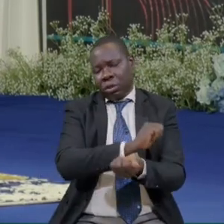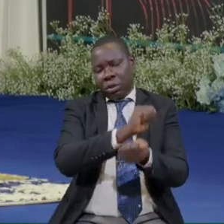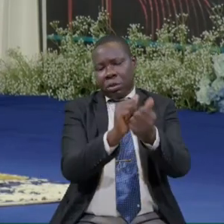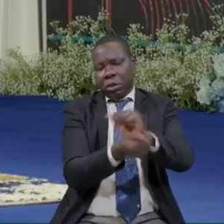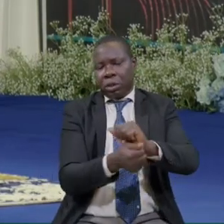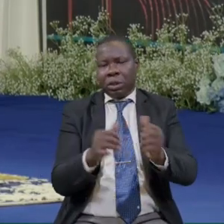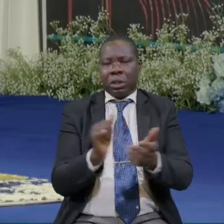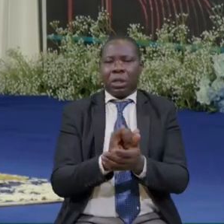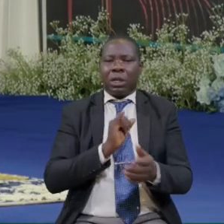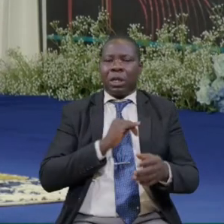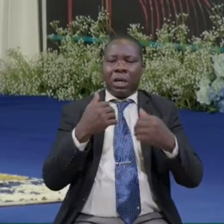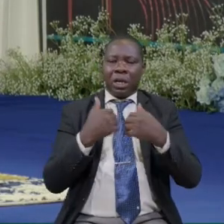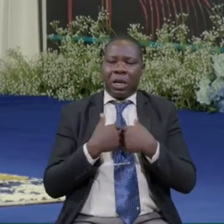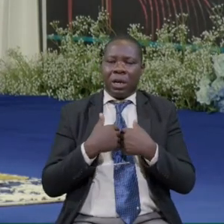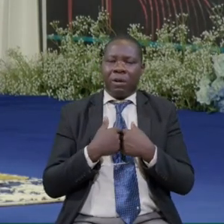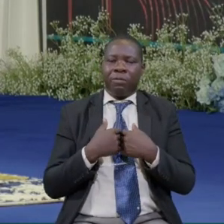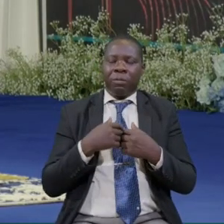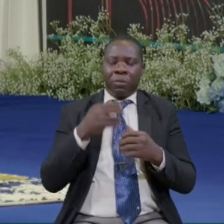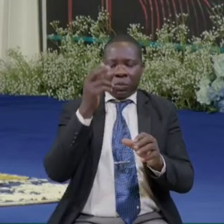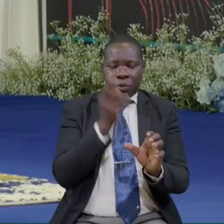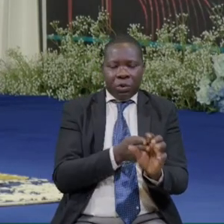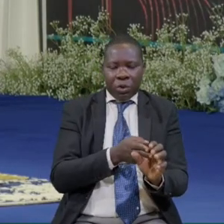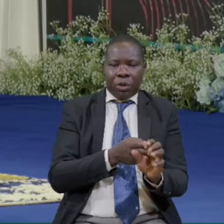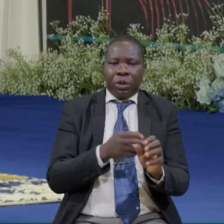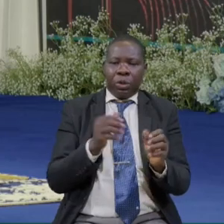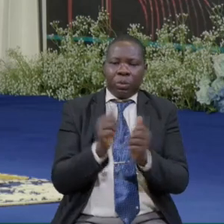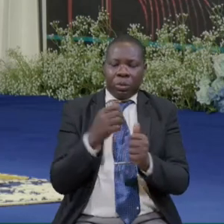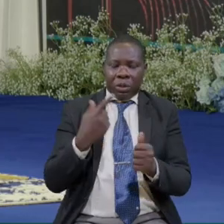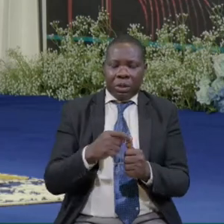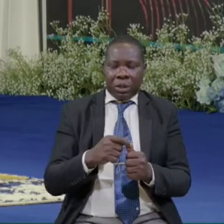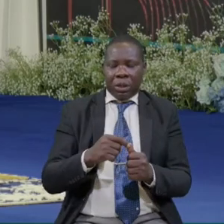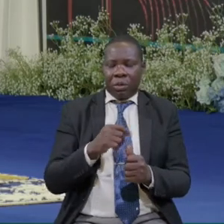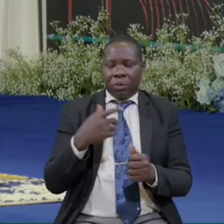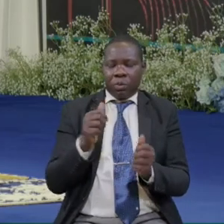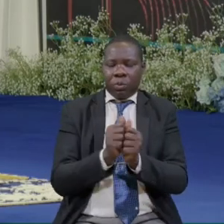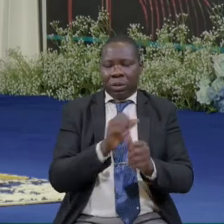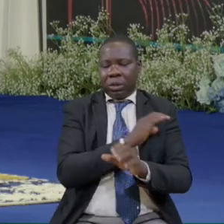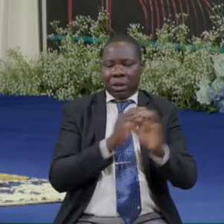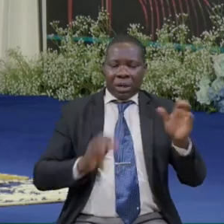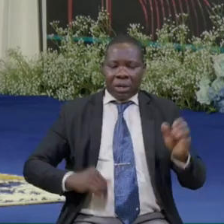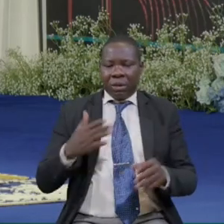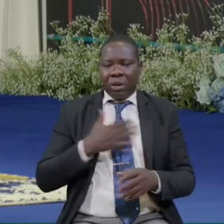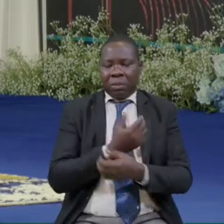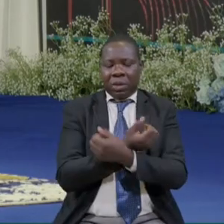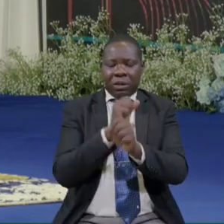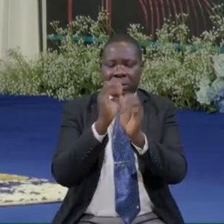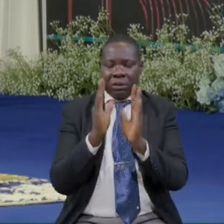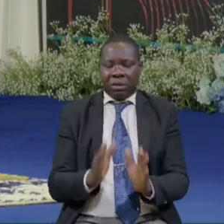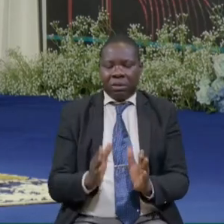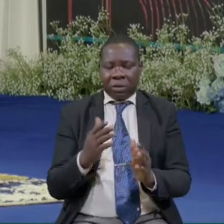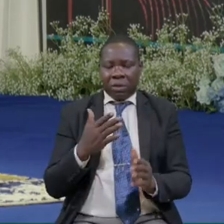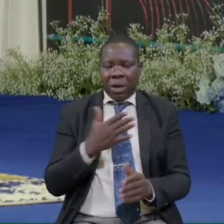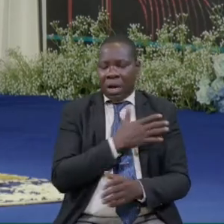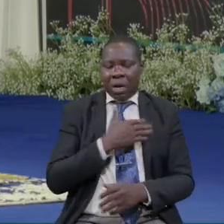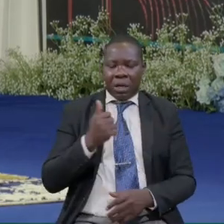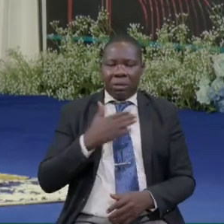pour avoir cette conformité à Christ. Parlez au Seigneur.